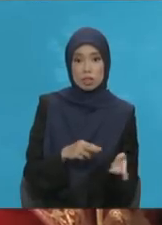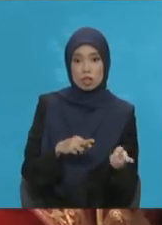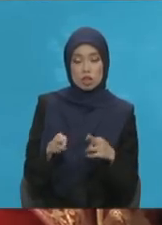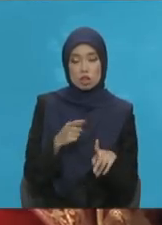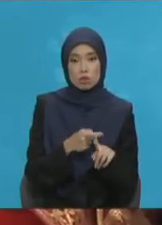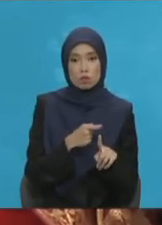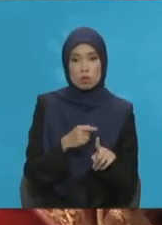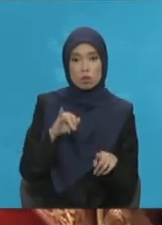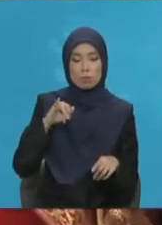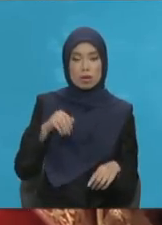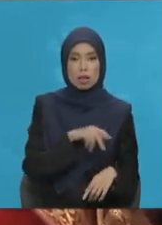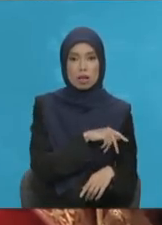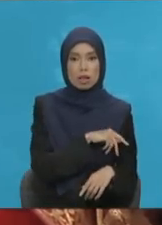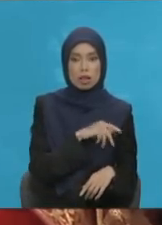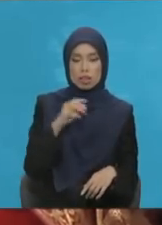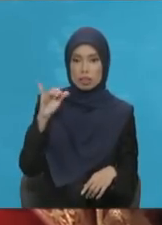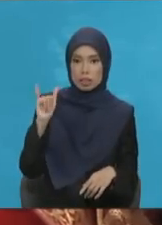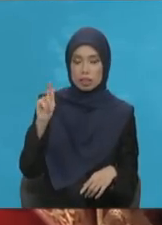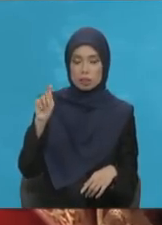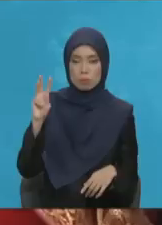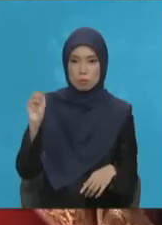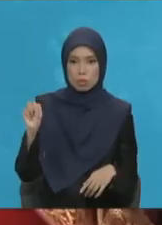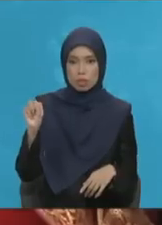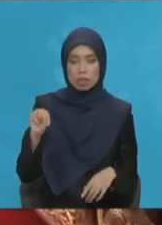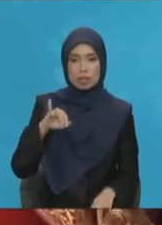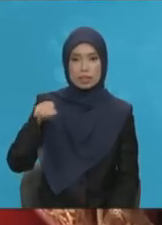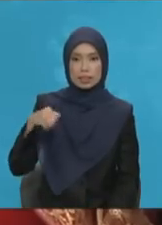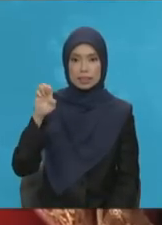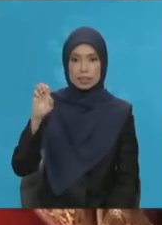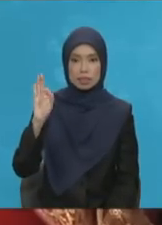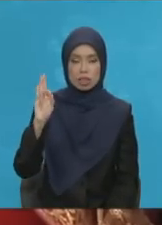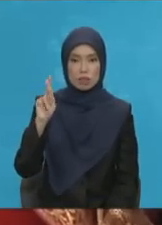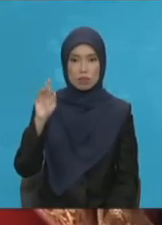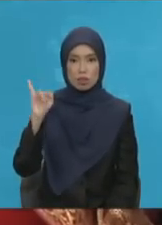Ibni almarhum Sultan Haji Omar Ali